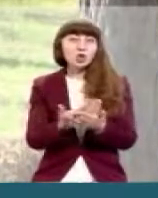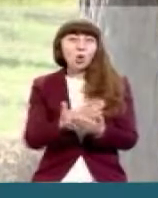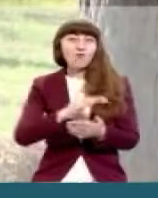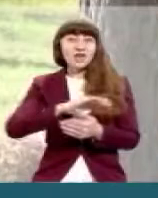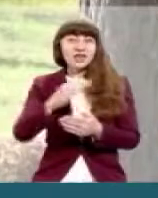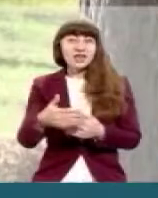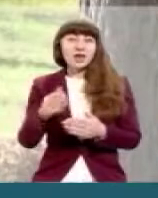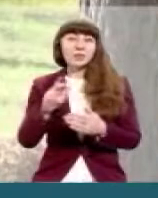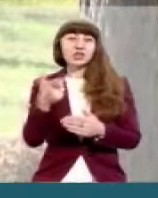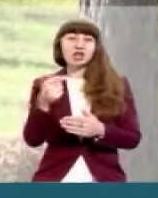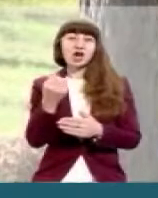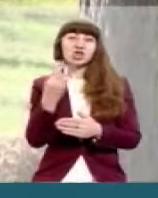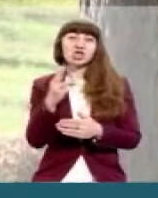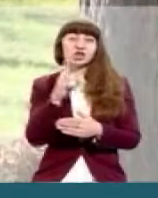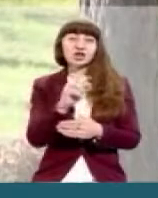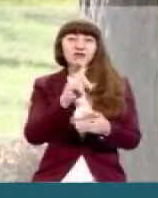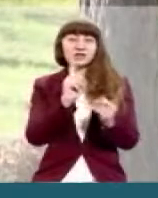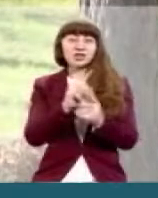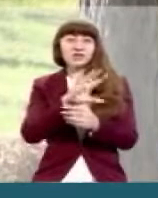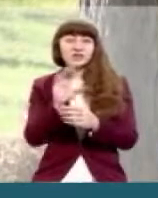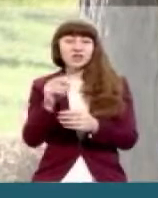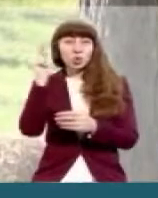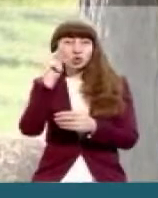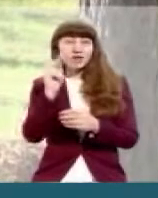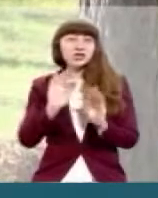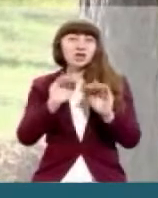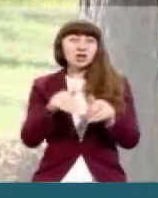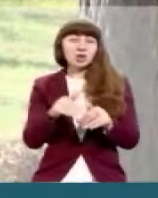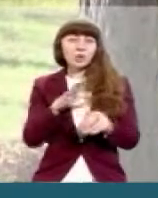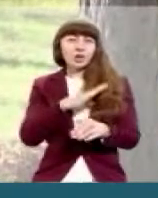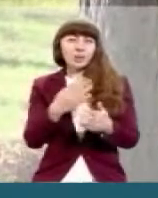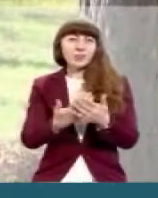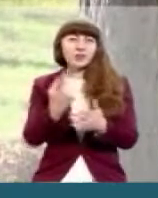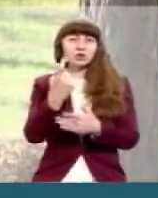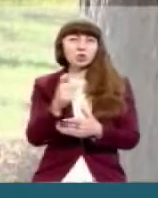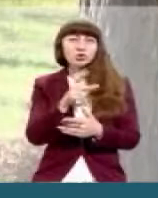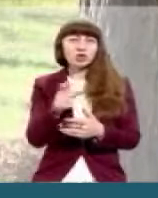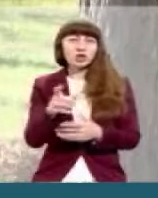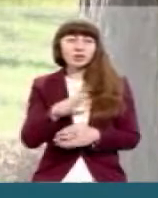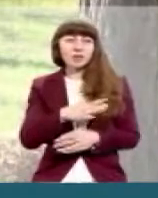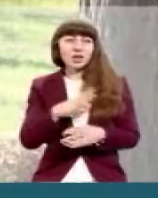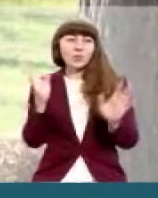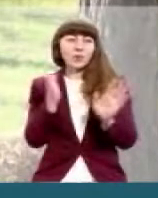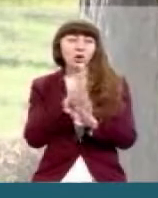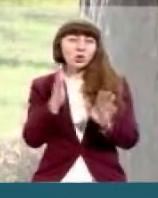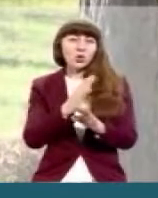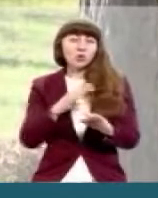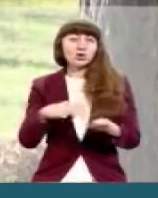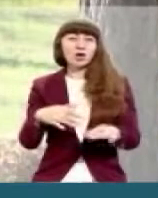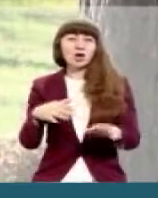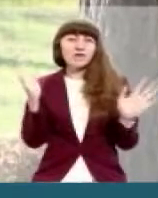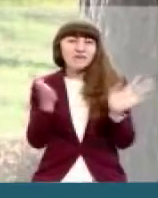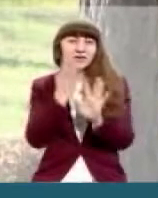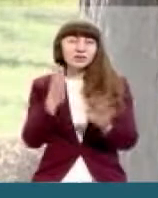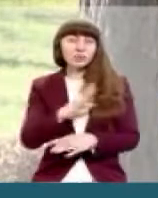колледжей которые есть в городе было около 100 человек то есть тогда была погода конечно не очень ветер но тем не